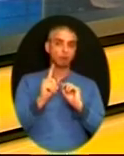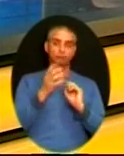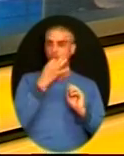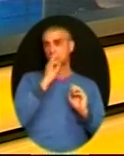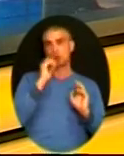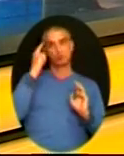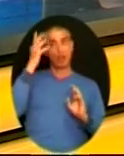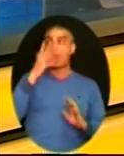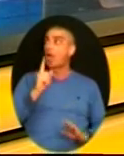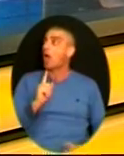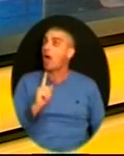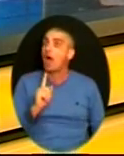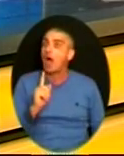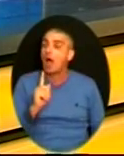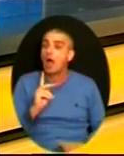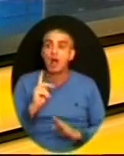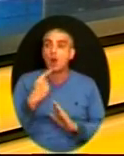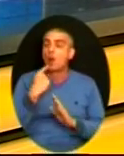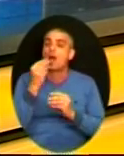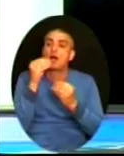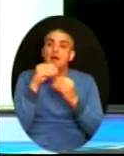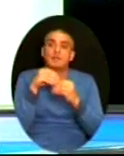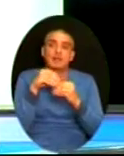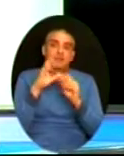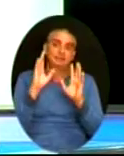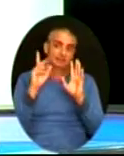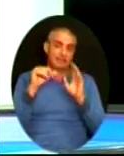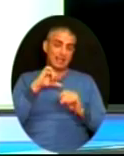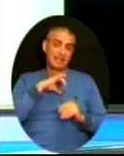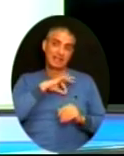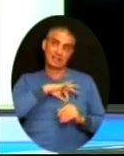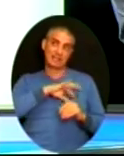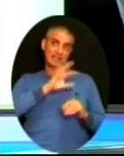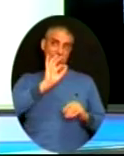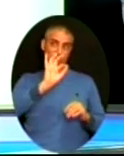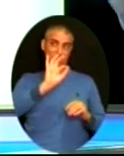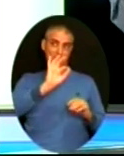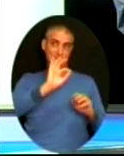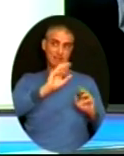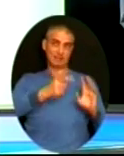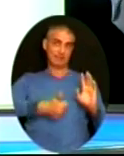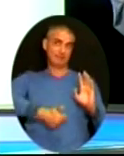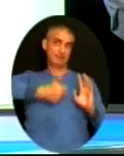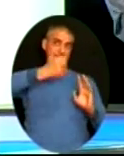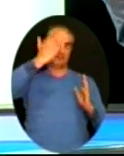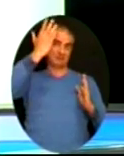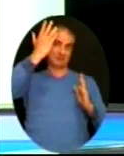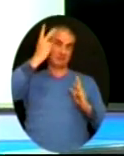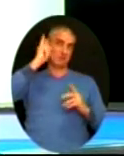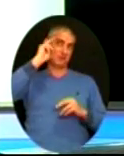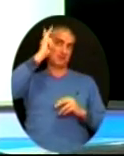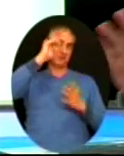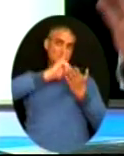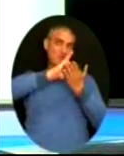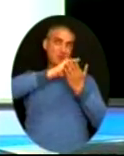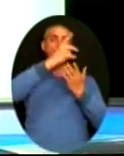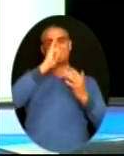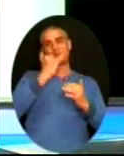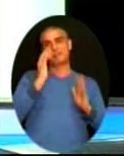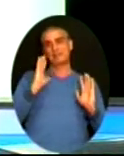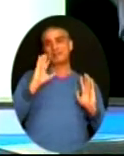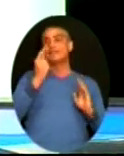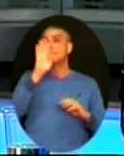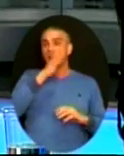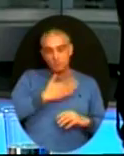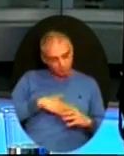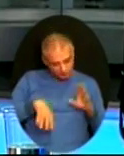מותר להתנבא. לא, סליחה, לא הכנסתי למשוואה את האינטרס של השרמנטי שמבלה בניו יורק. זה כן. אם